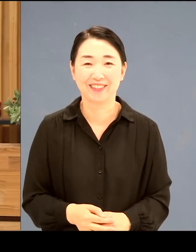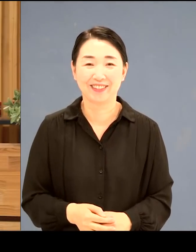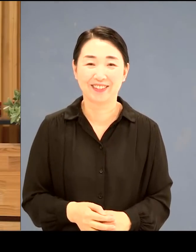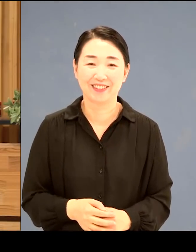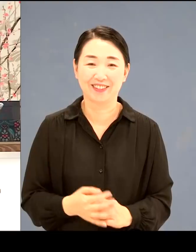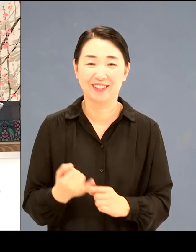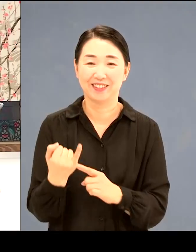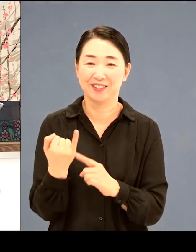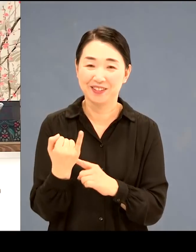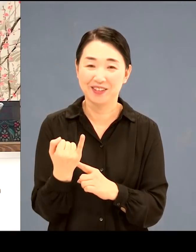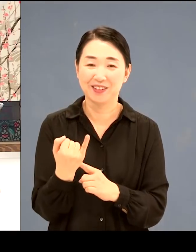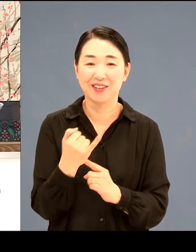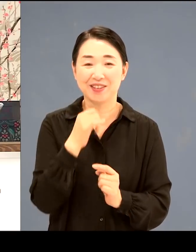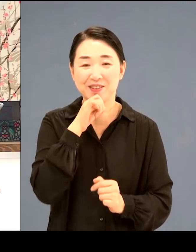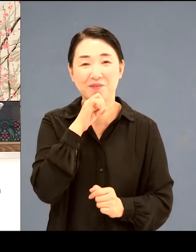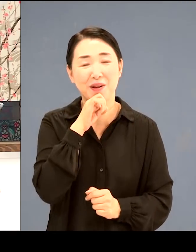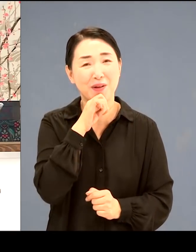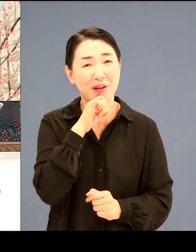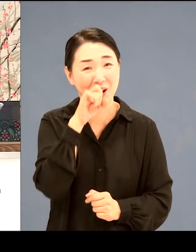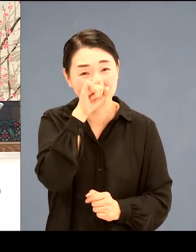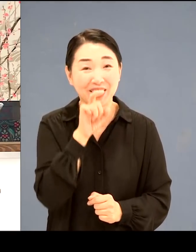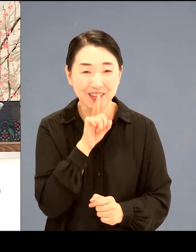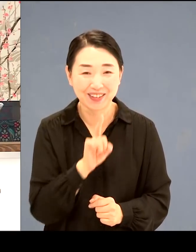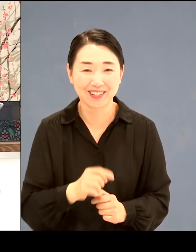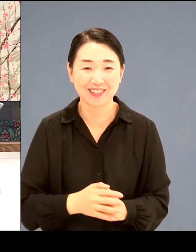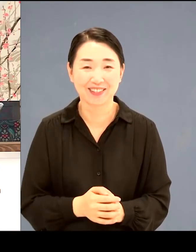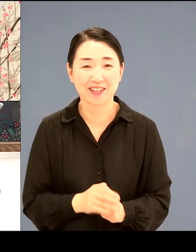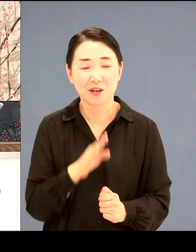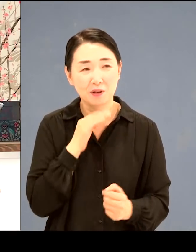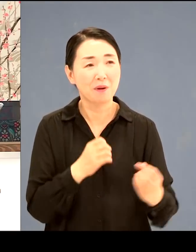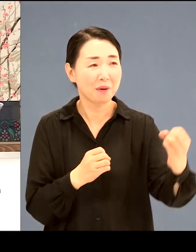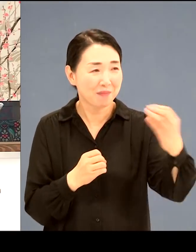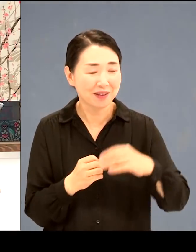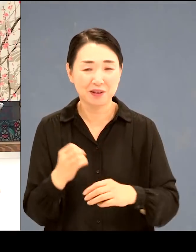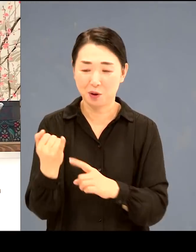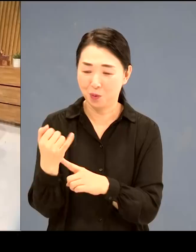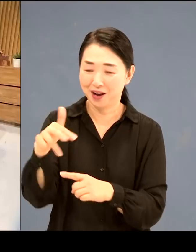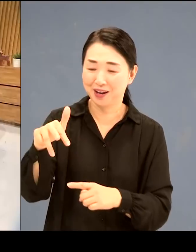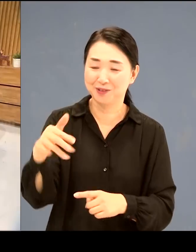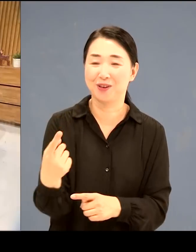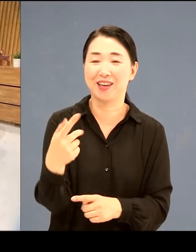씨 되게 좋아하신다면서요? 그러니까요. 역시 참 이 말을 들으니까 정말.